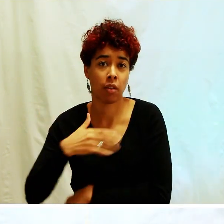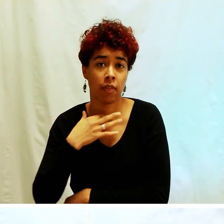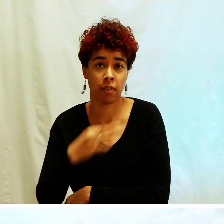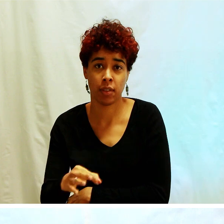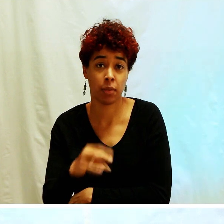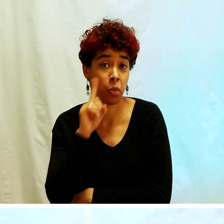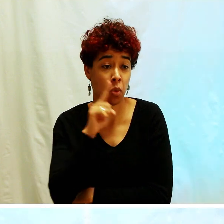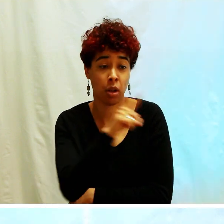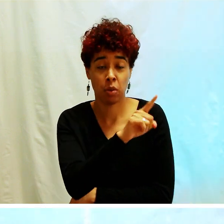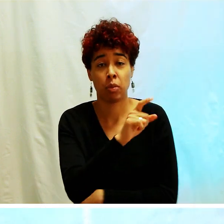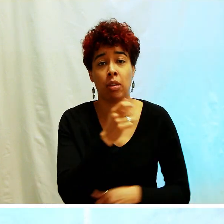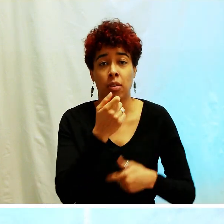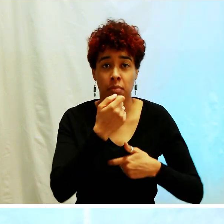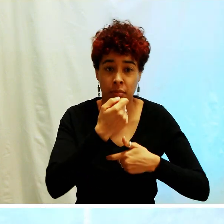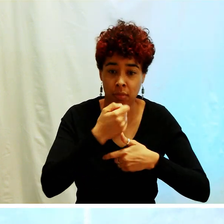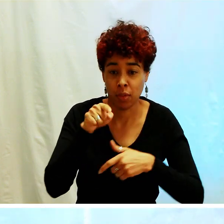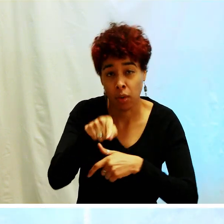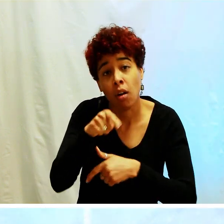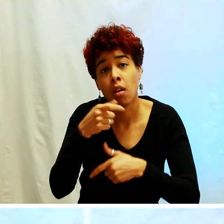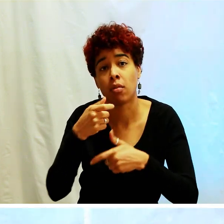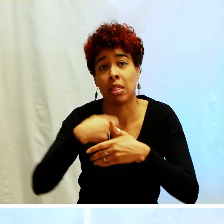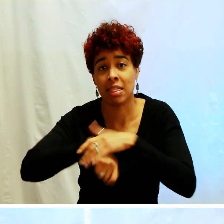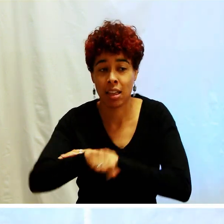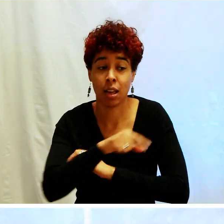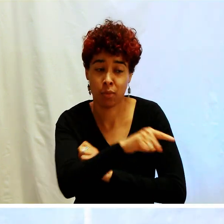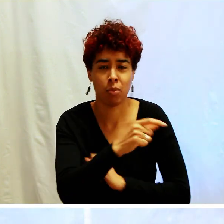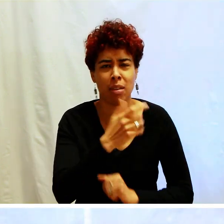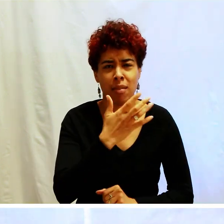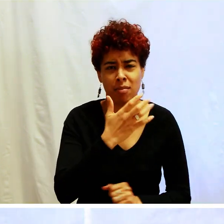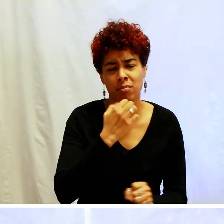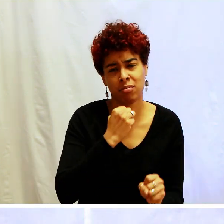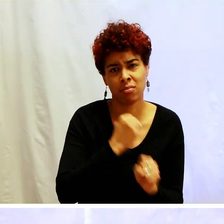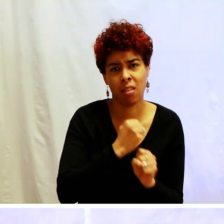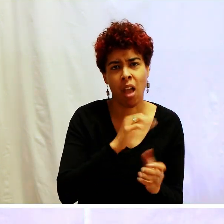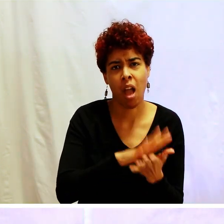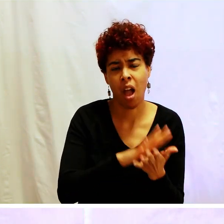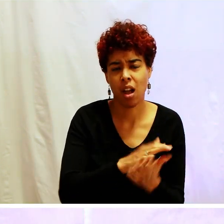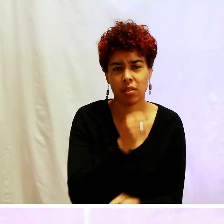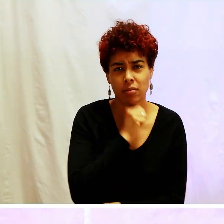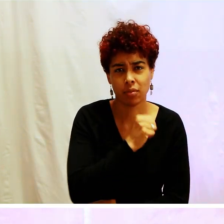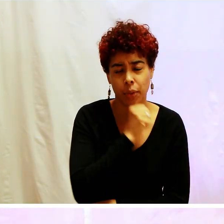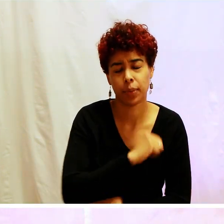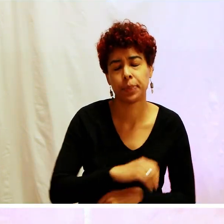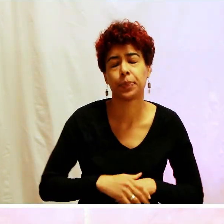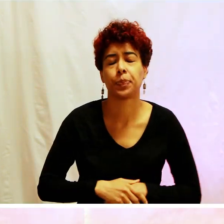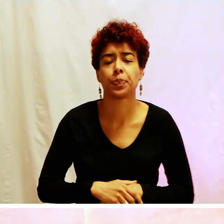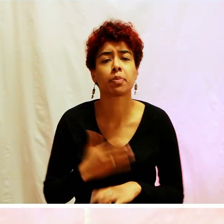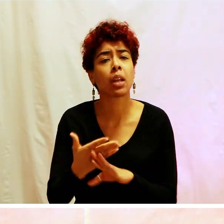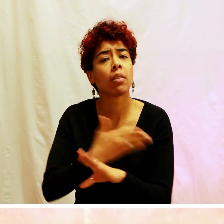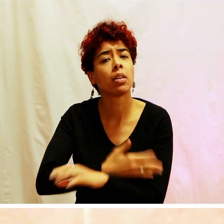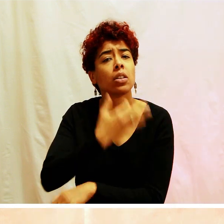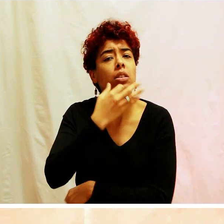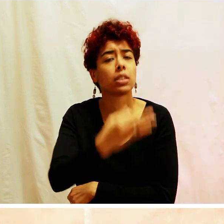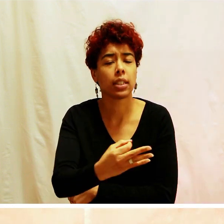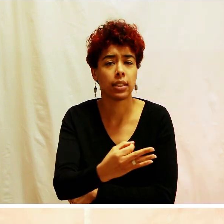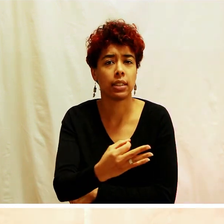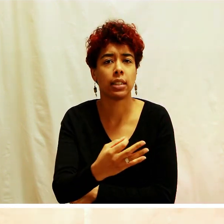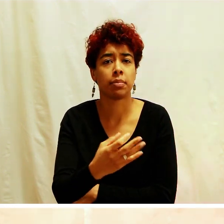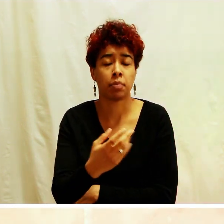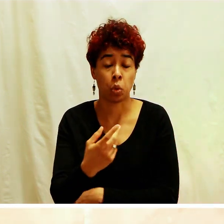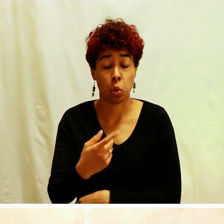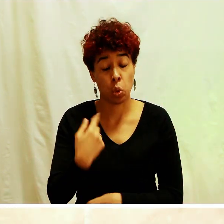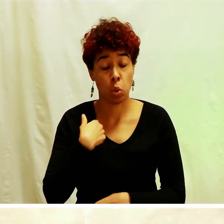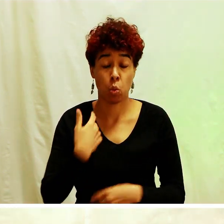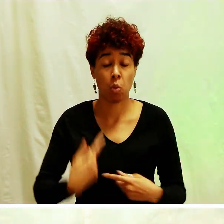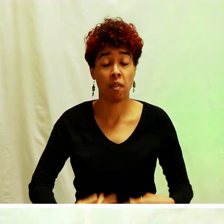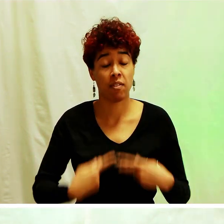Amen. Comme je disais dans les épisodes précédents, il y a une distinction, une différence sur notre vie parce que nous